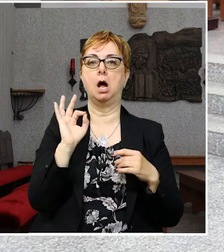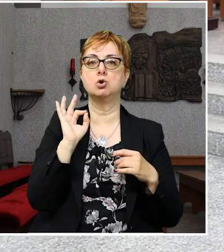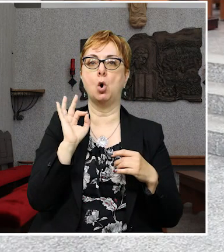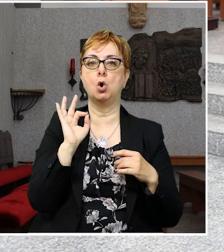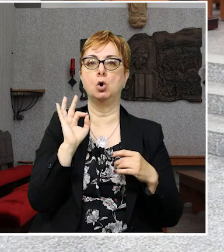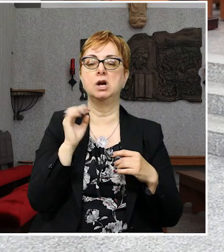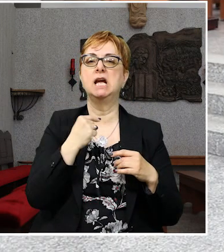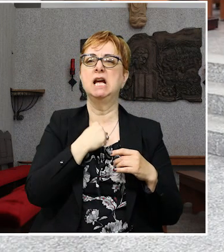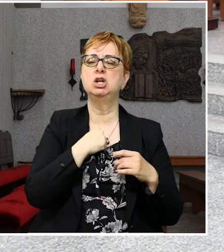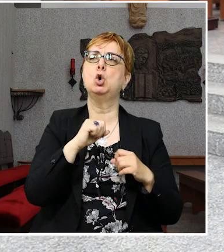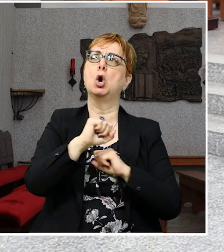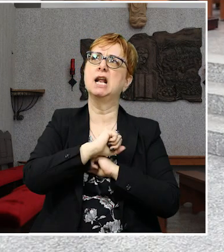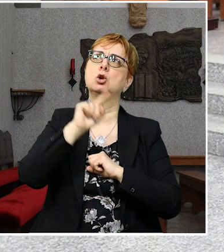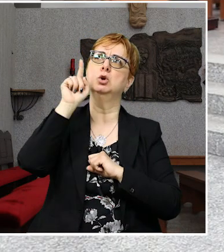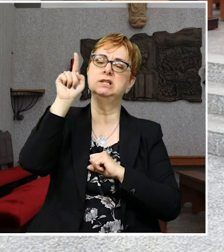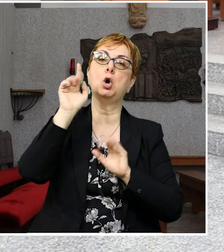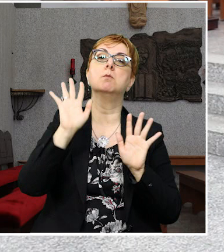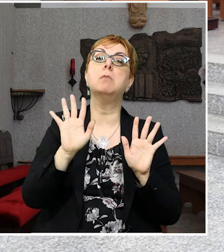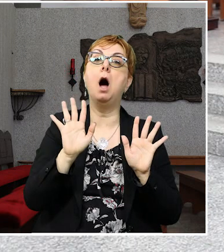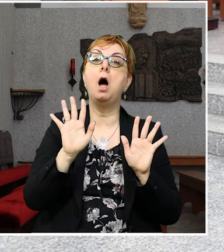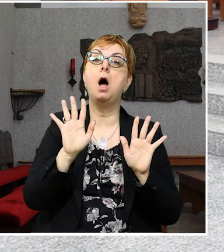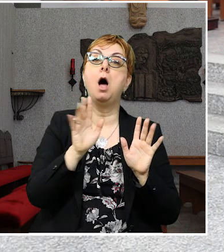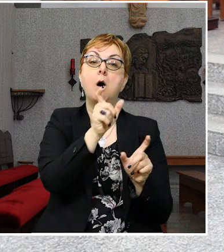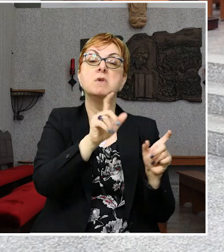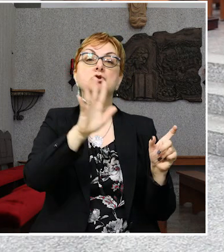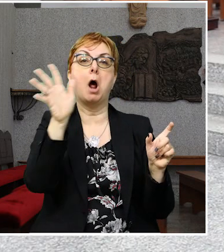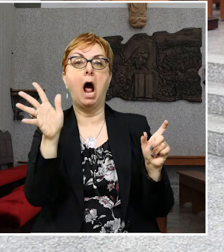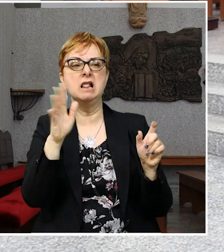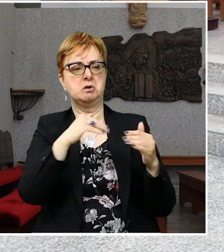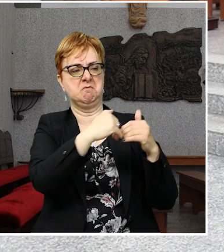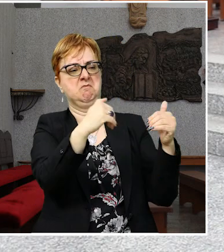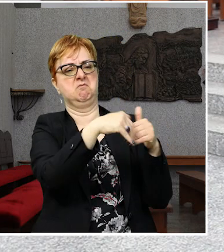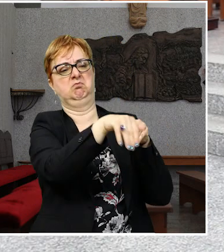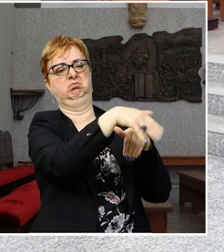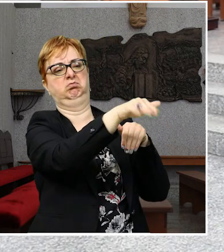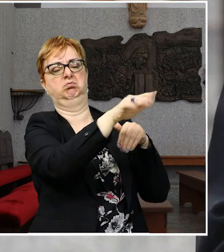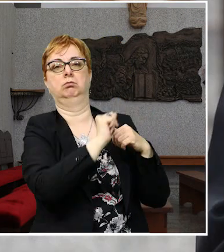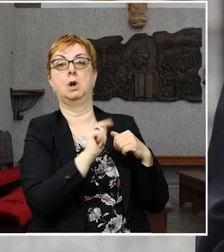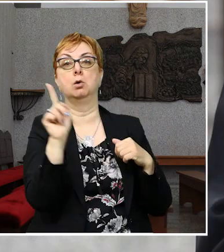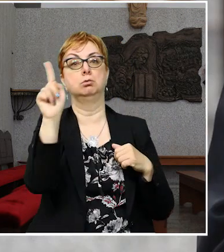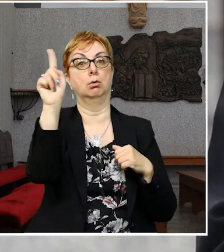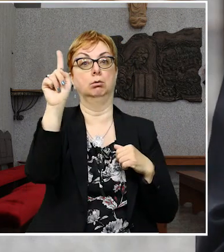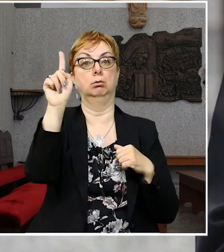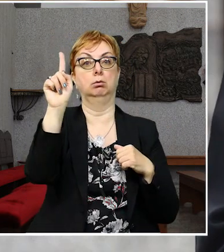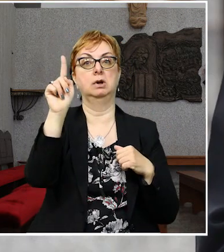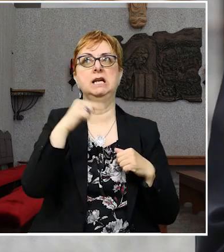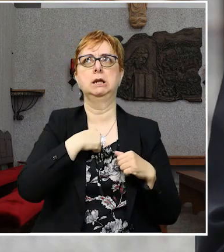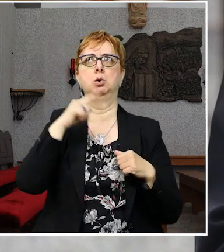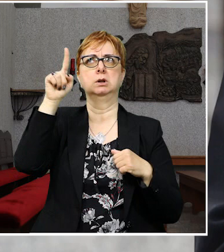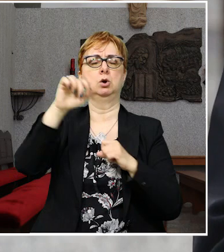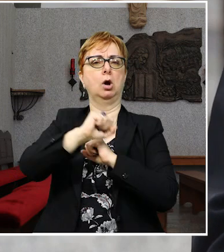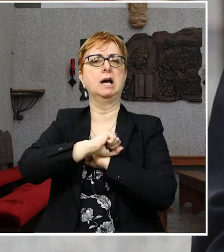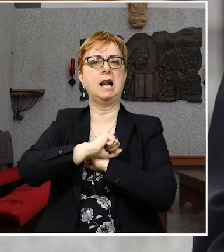giorni: io credo in Dio, ma con gli altri tengo la distanza. Io credo in